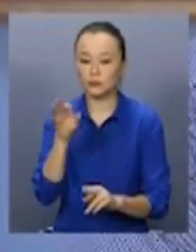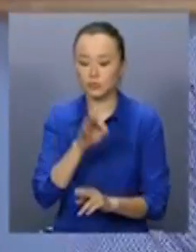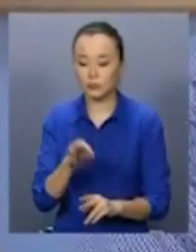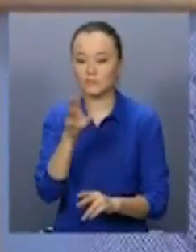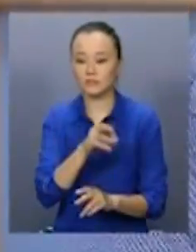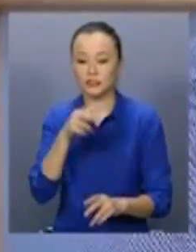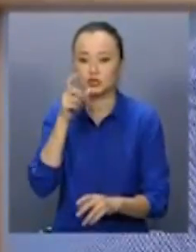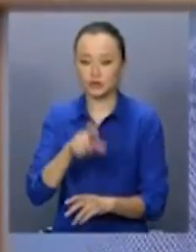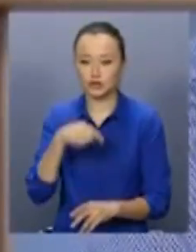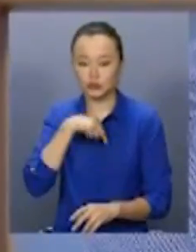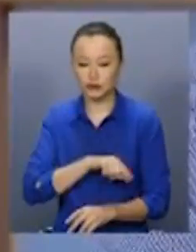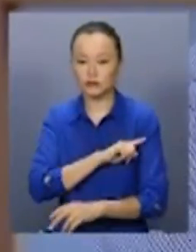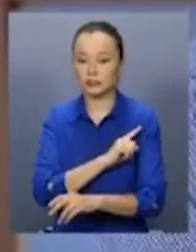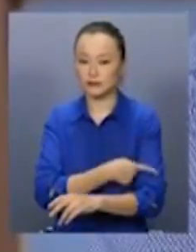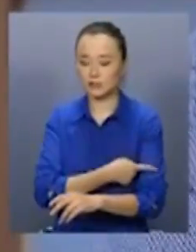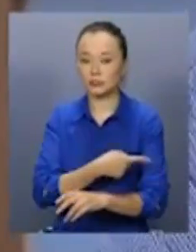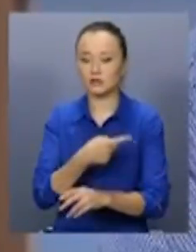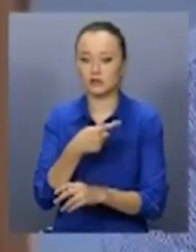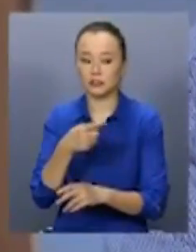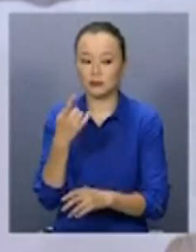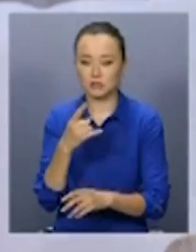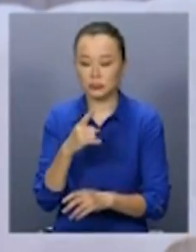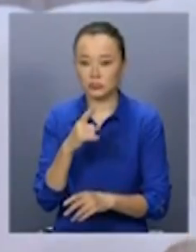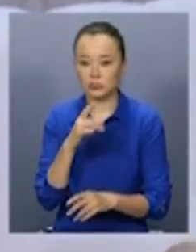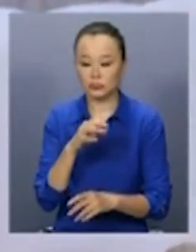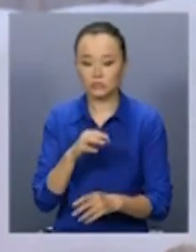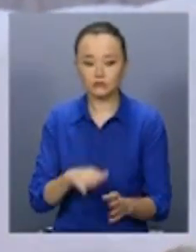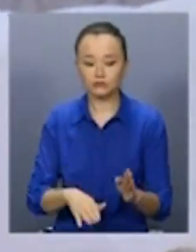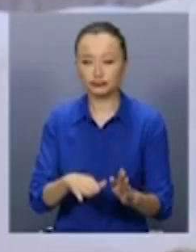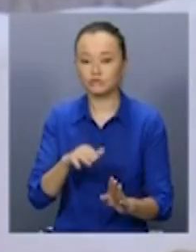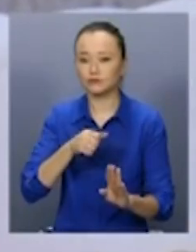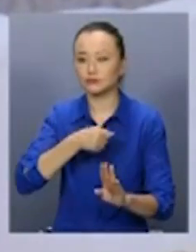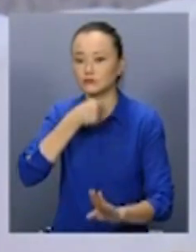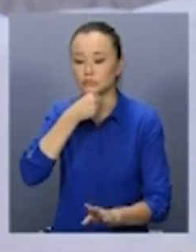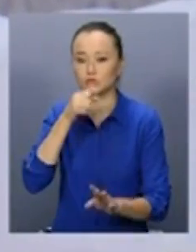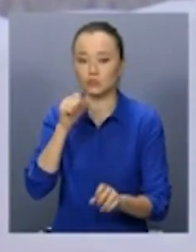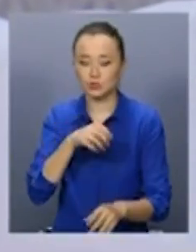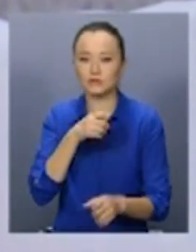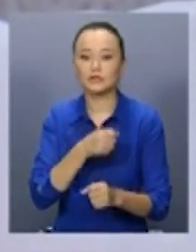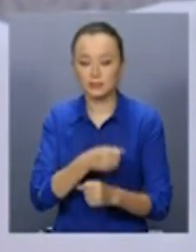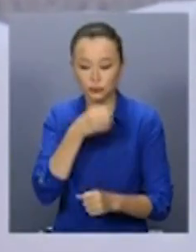адамның бойындағы күш қуаты, тіпті ол баладан, сәбиден бастап оны жасауға болады, яғни